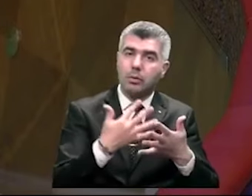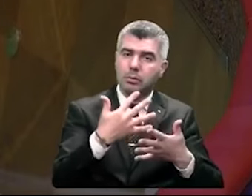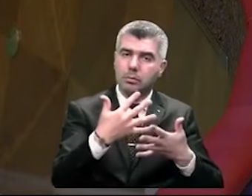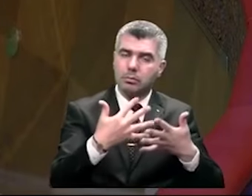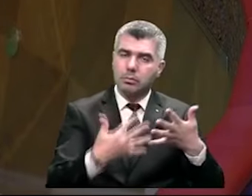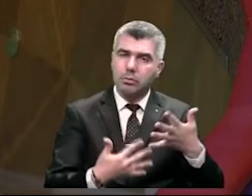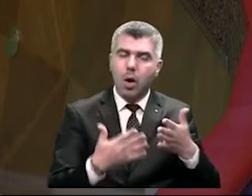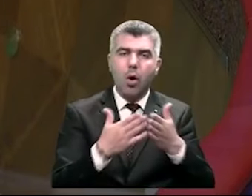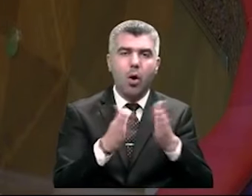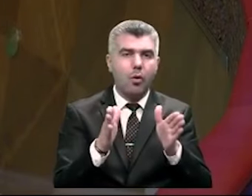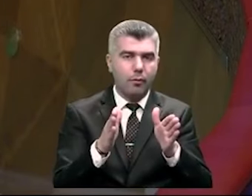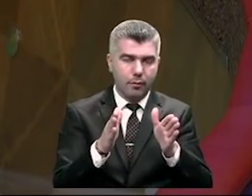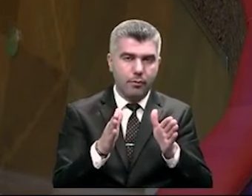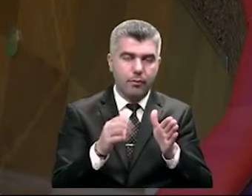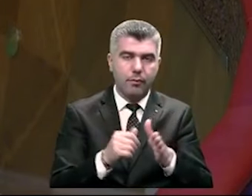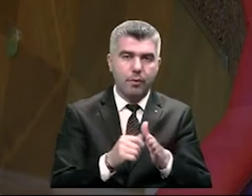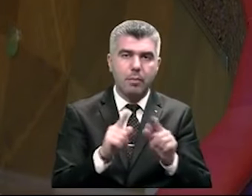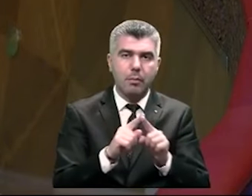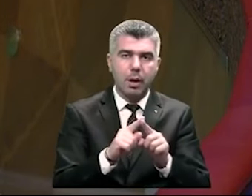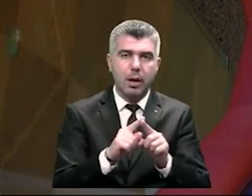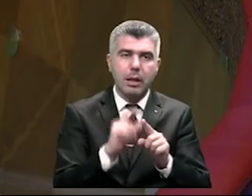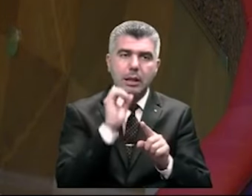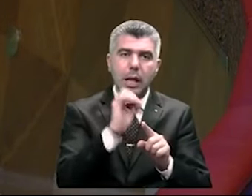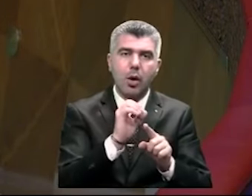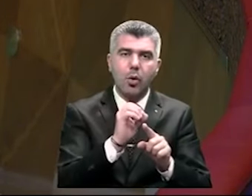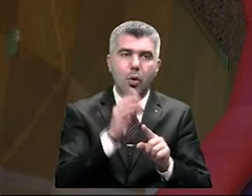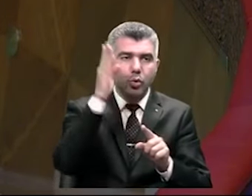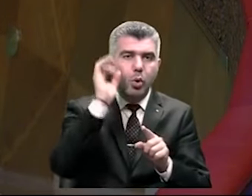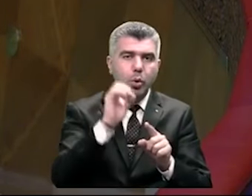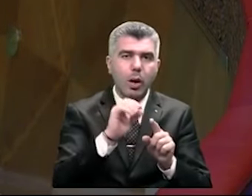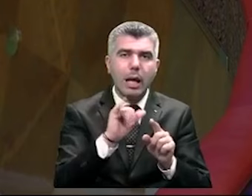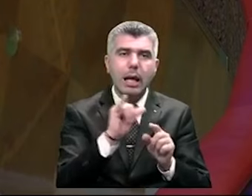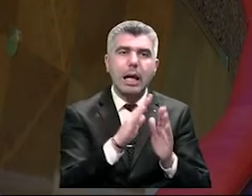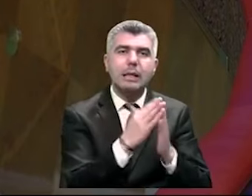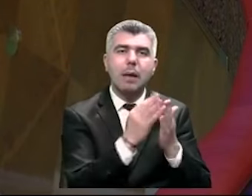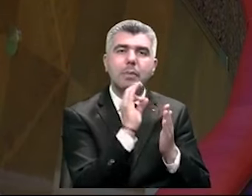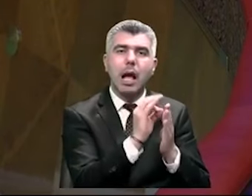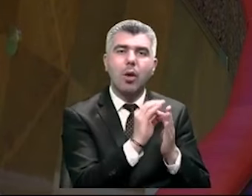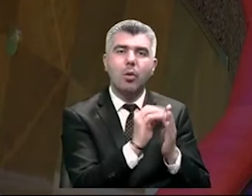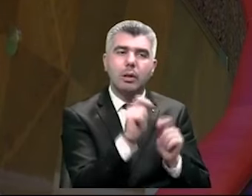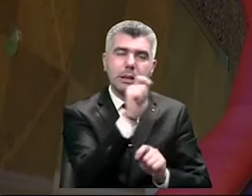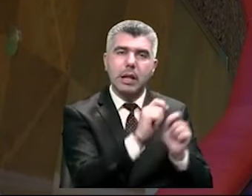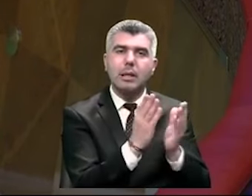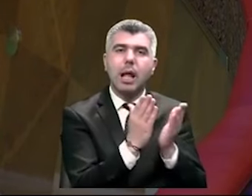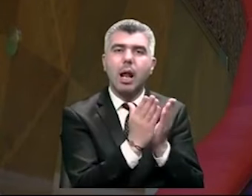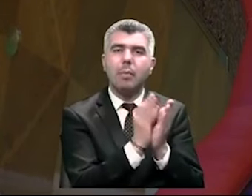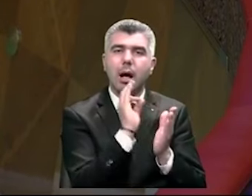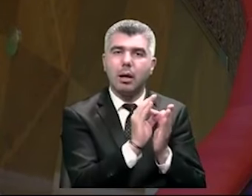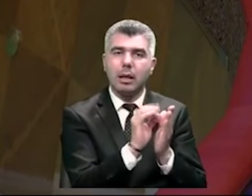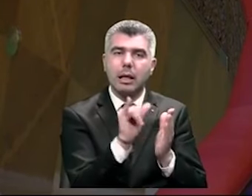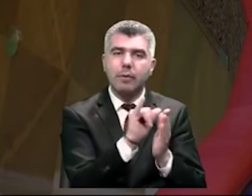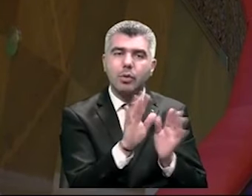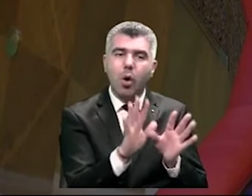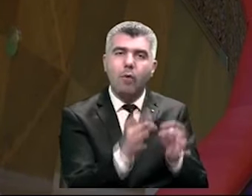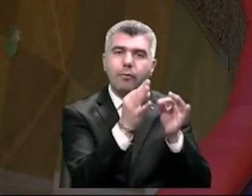تبقى مفتوحه لان لان البحث العلمي ما عندوش ما عندوش حدود ولكن غ نعطيو اهميه لهد